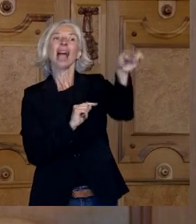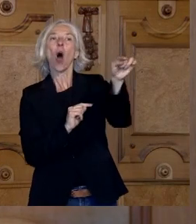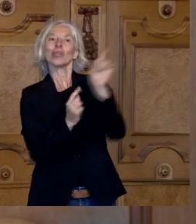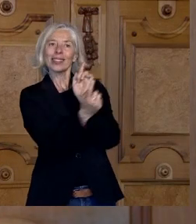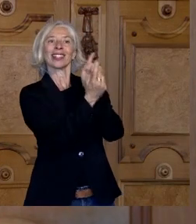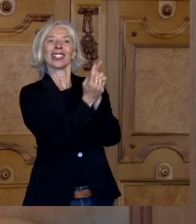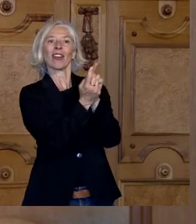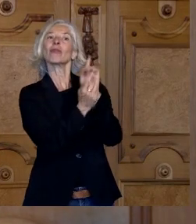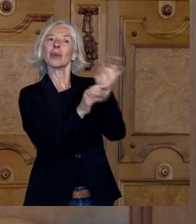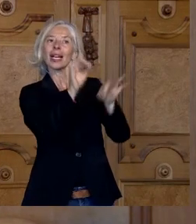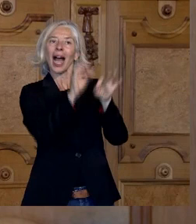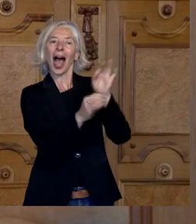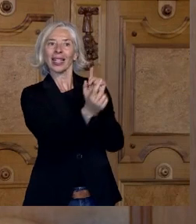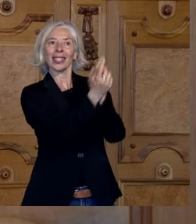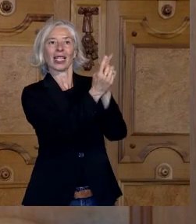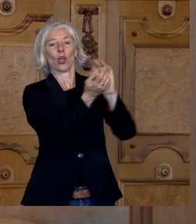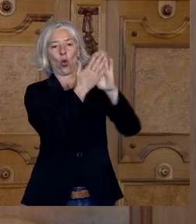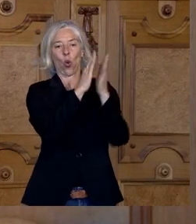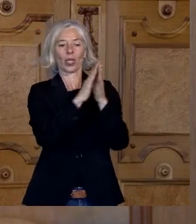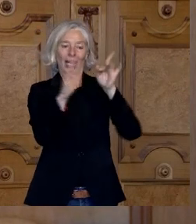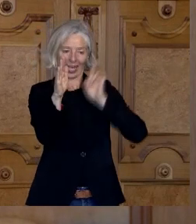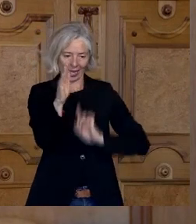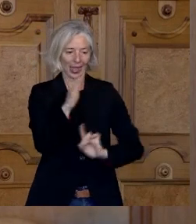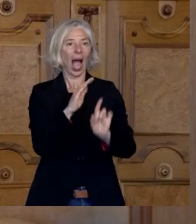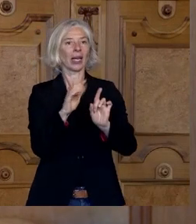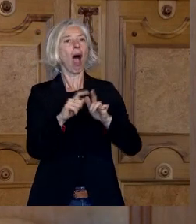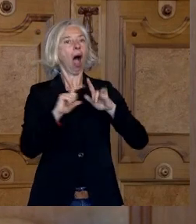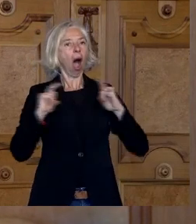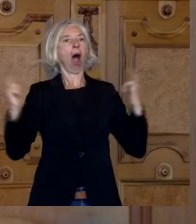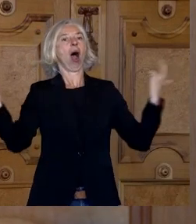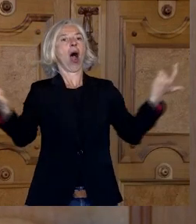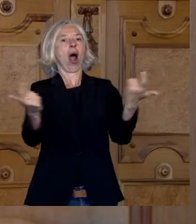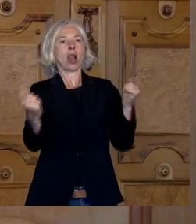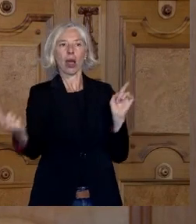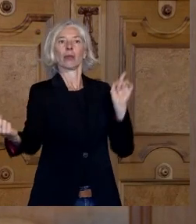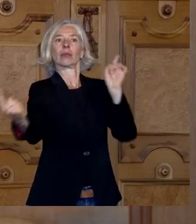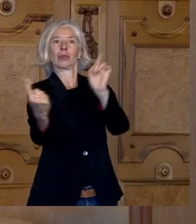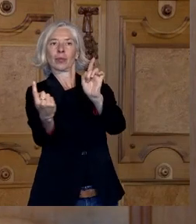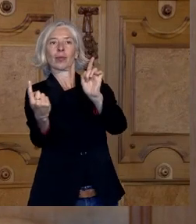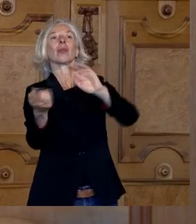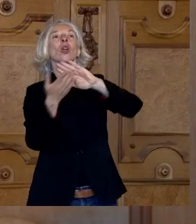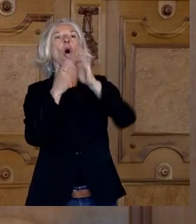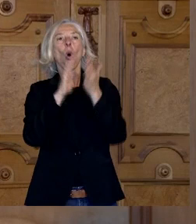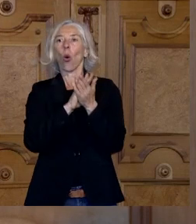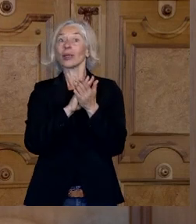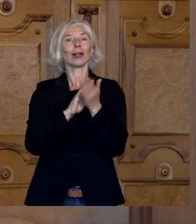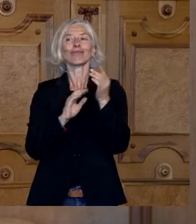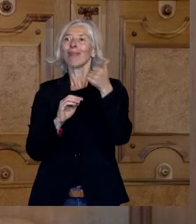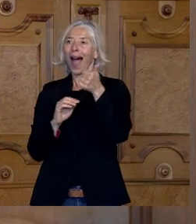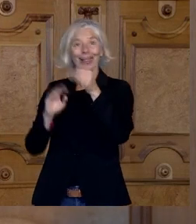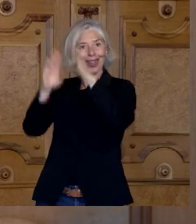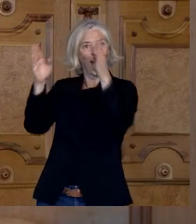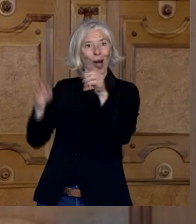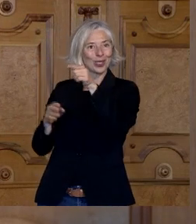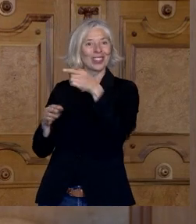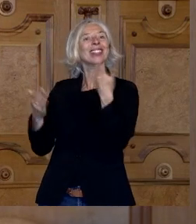von großen Foyers. Wir haben aber auch in einer Einrichtung eine Besucherbox, die sehr vorteilhaft